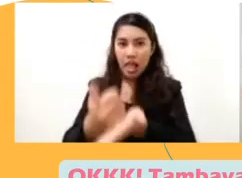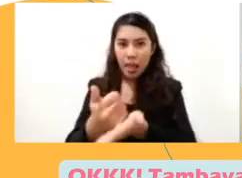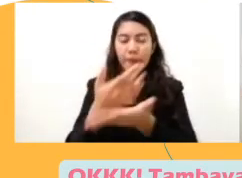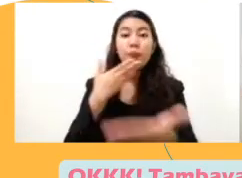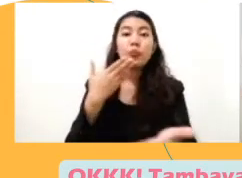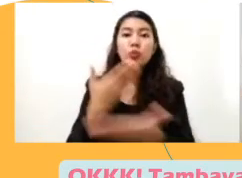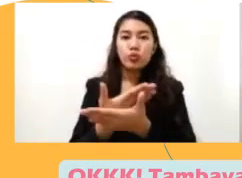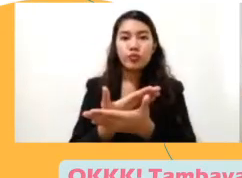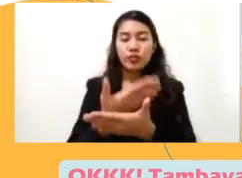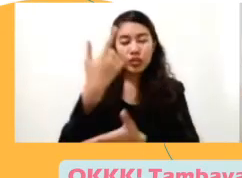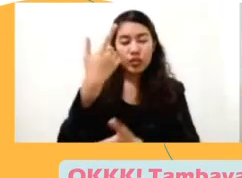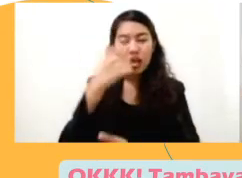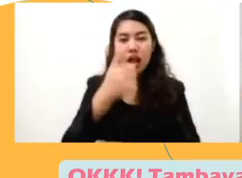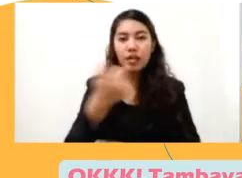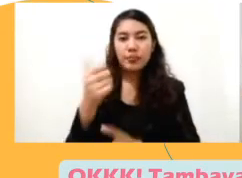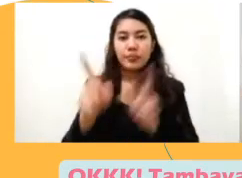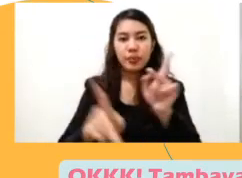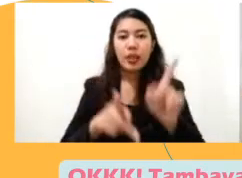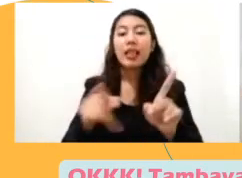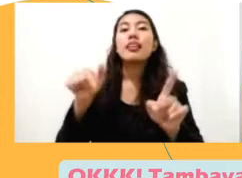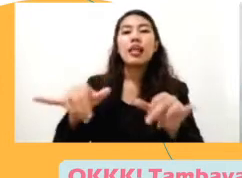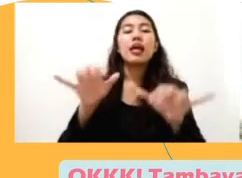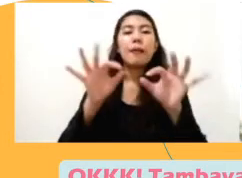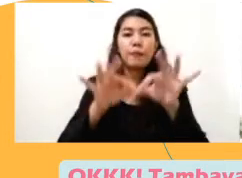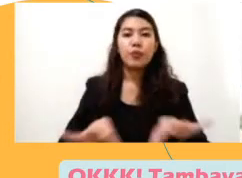yung mahalaga doon, no? Yung